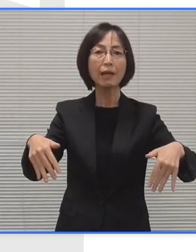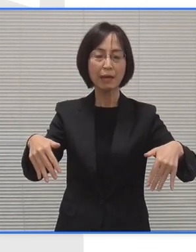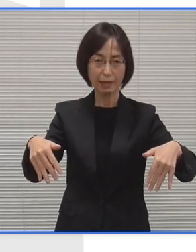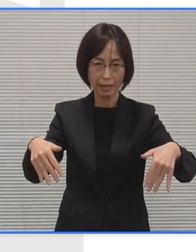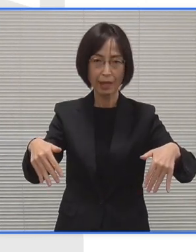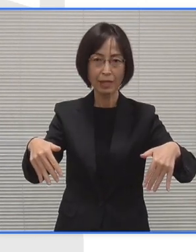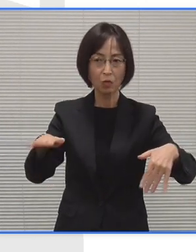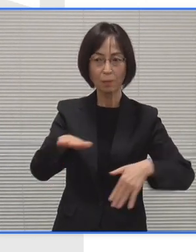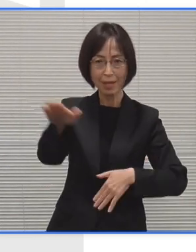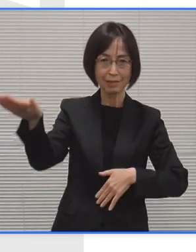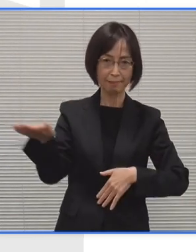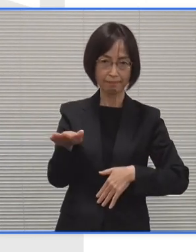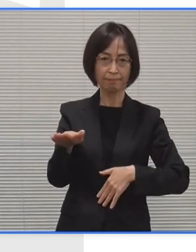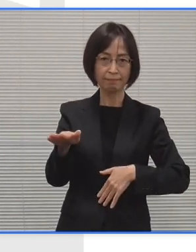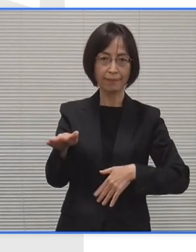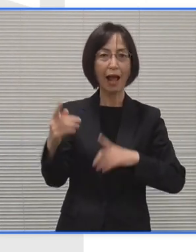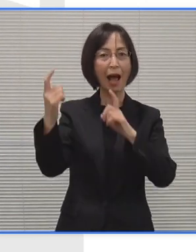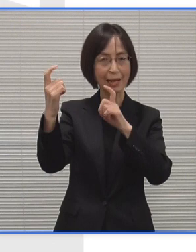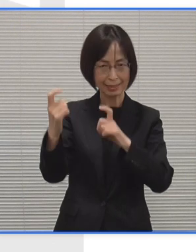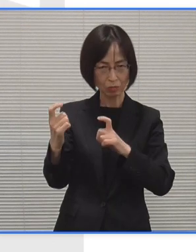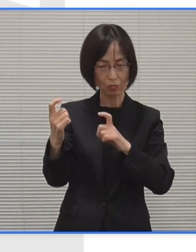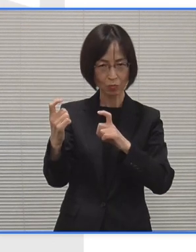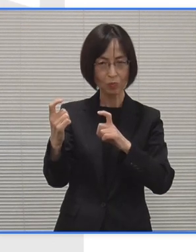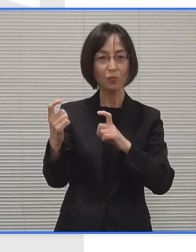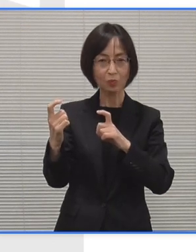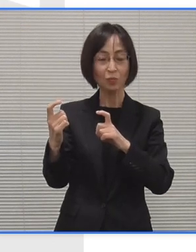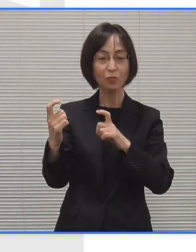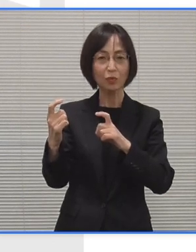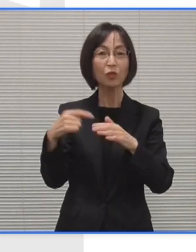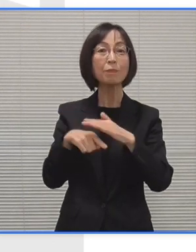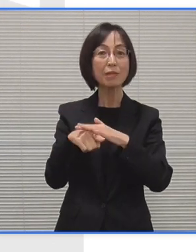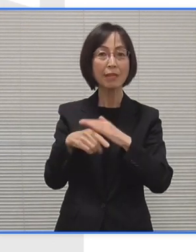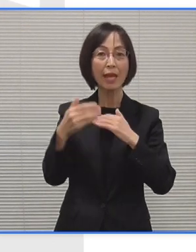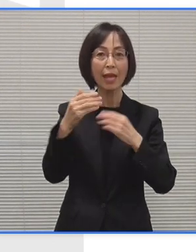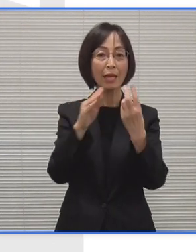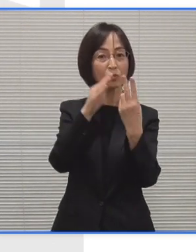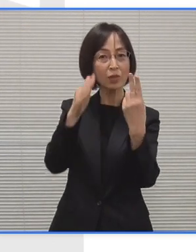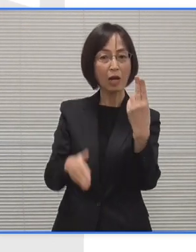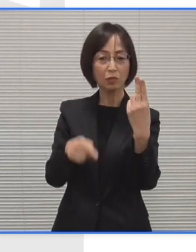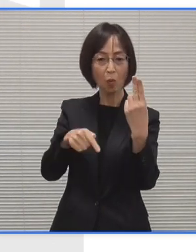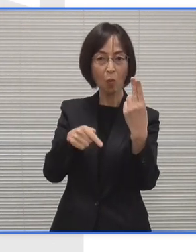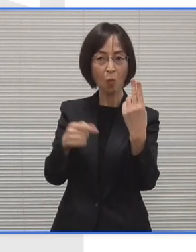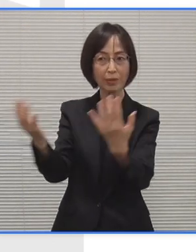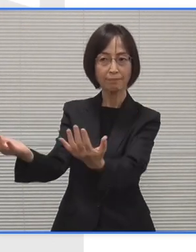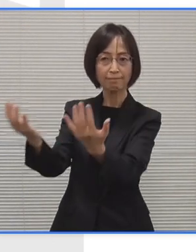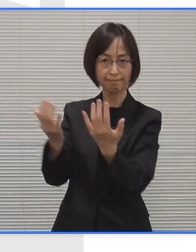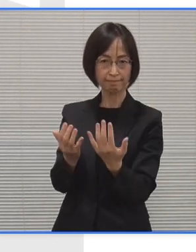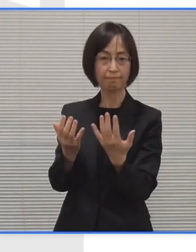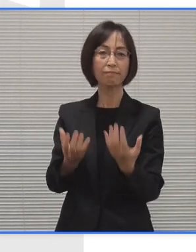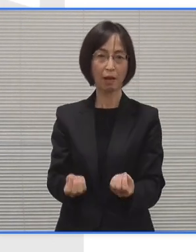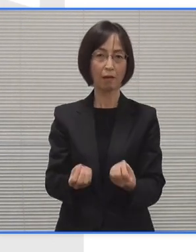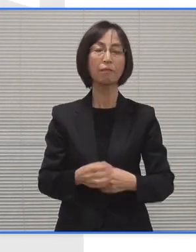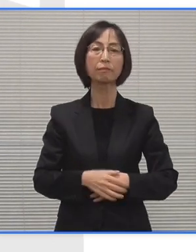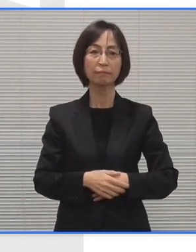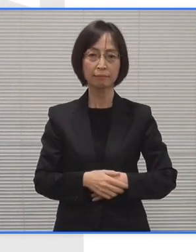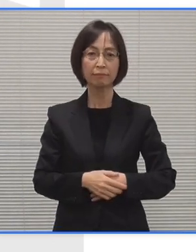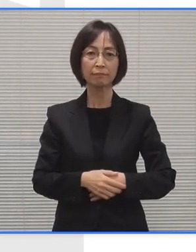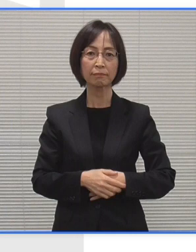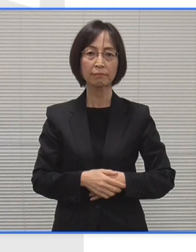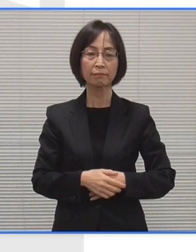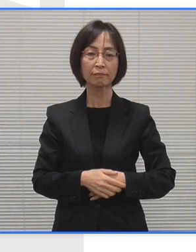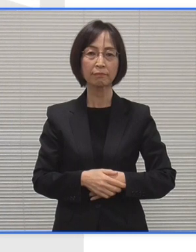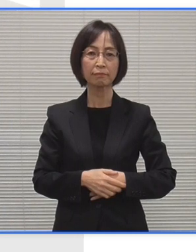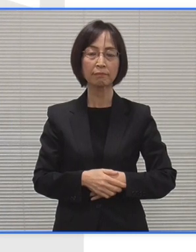の方々からご挨拶を受けるということで、区役所にいらっしゃっております。